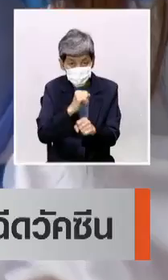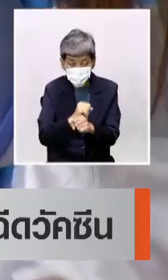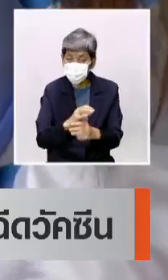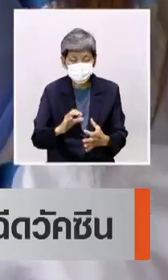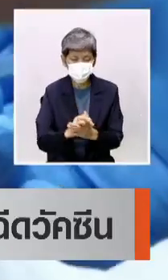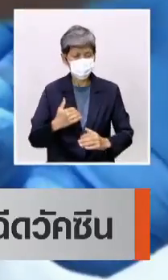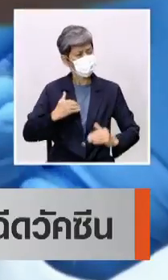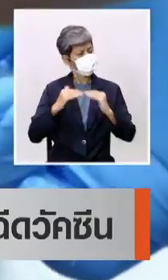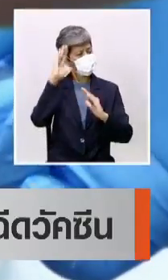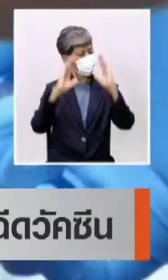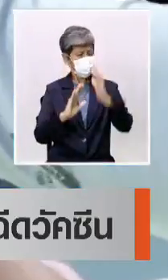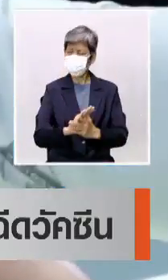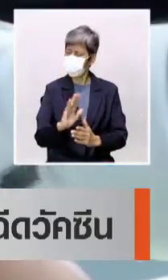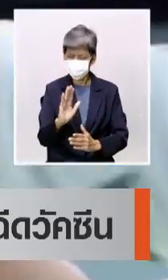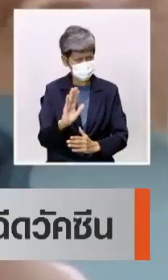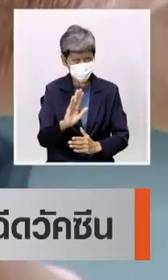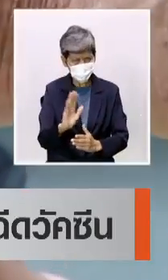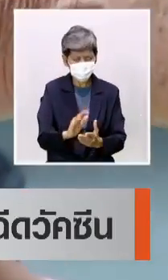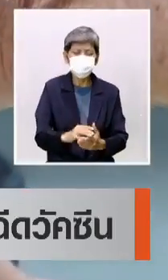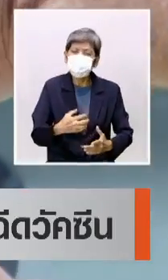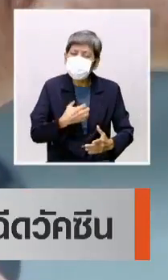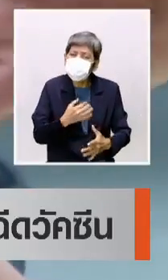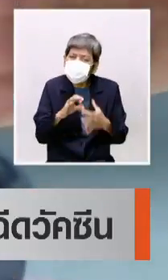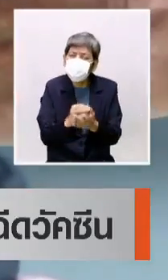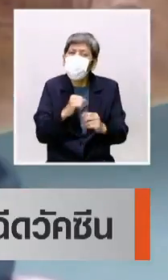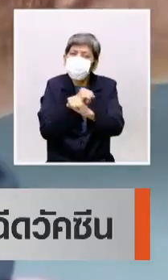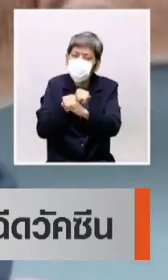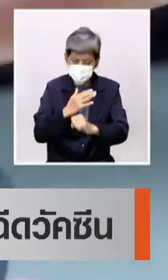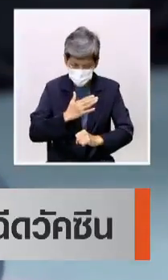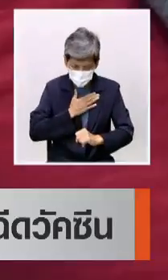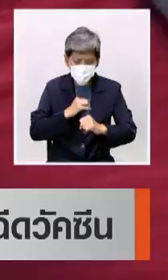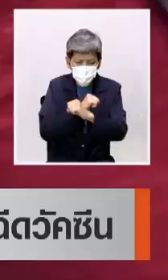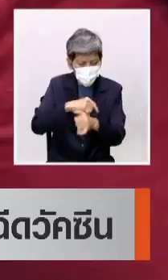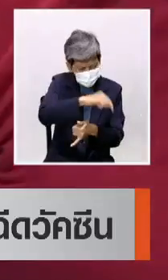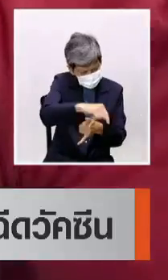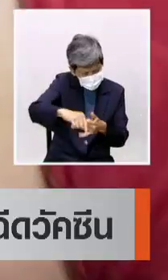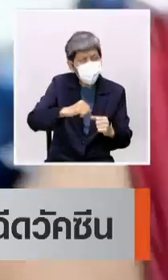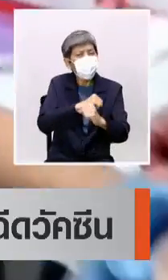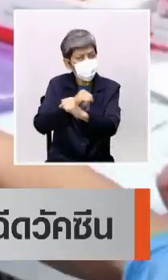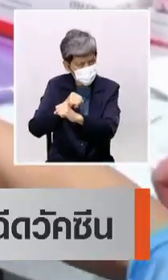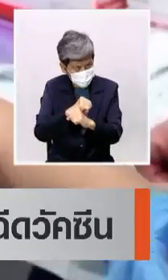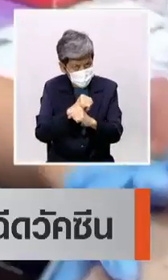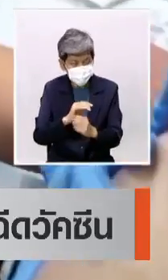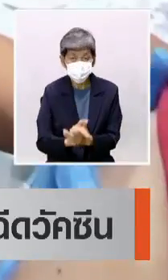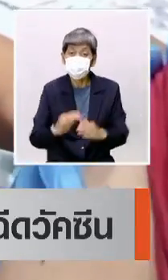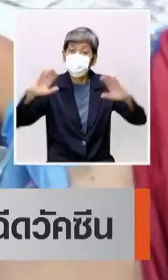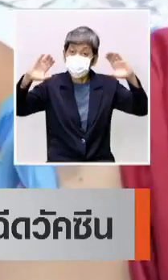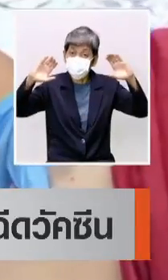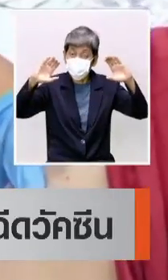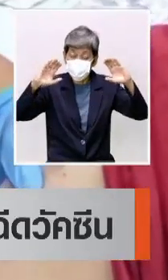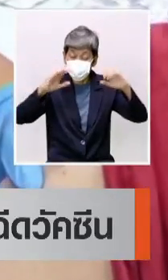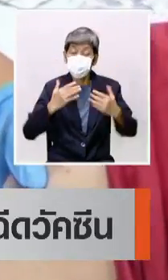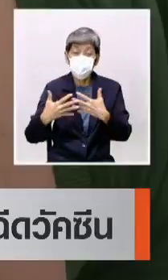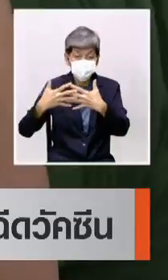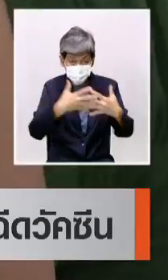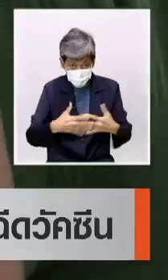รีภาพหรือว่าทางเลือกส่วนบุคคลนะคะแต่เป็นการปกป้องตัวเองและคนรอบข้างแม้ว่ารัฐบาลของไบเดนจะ